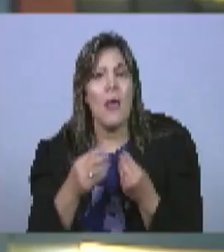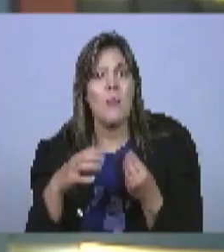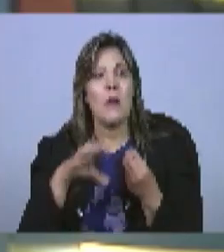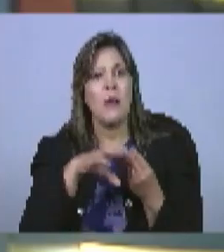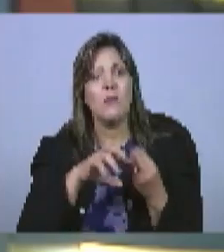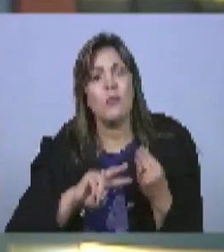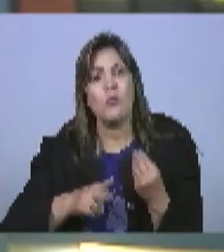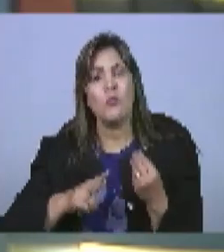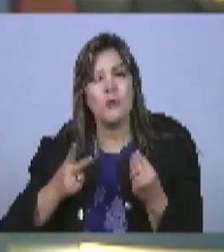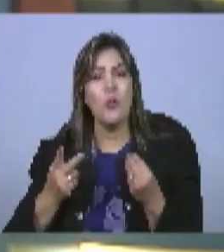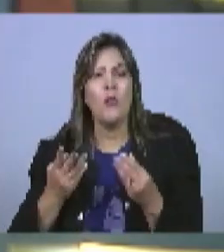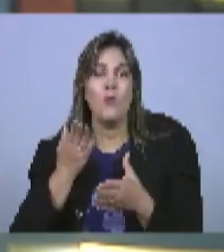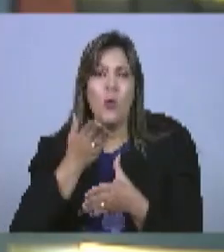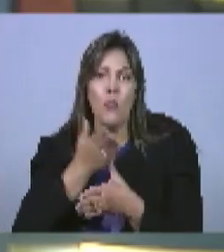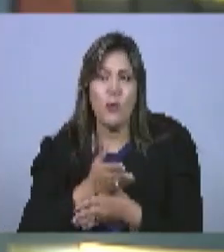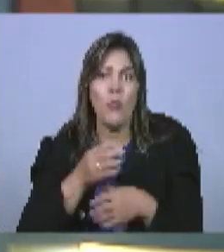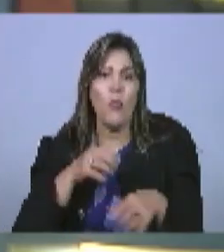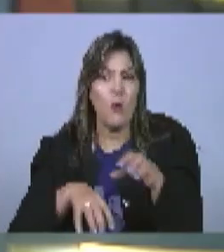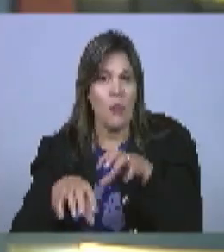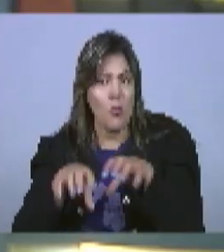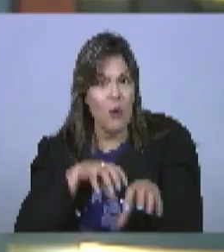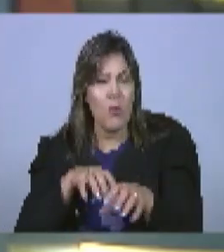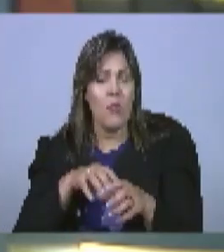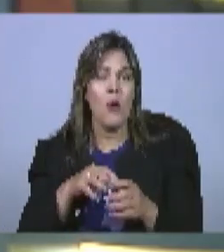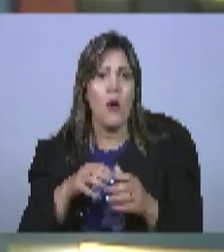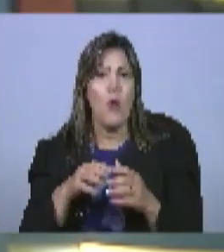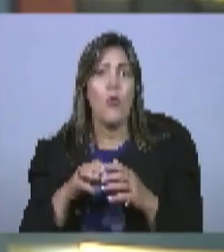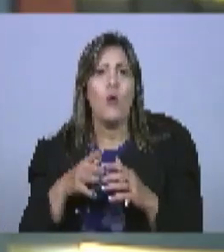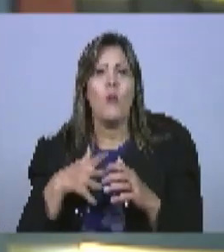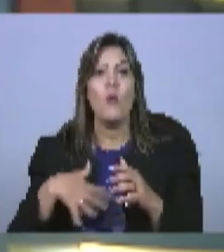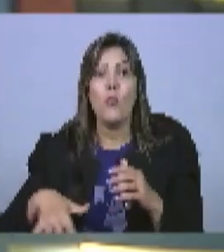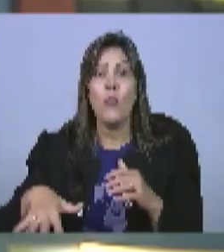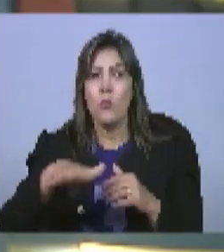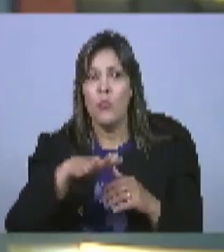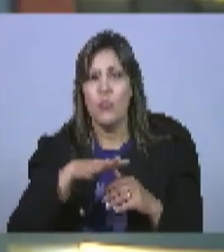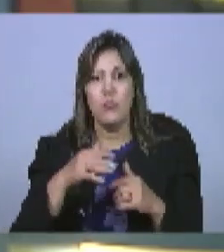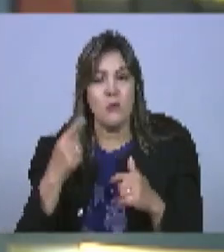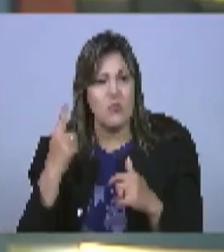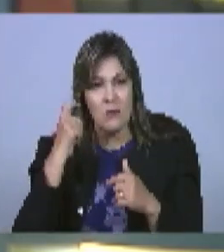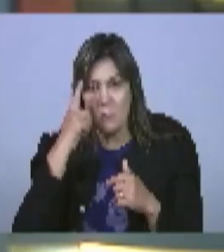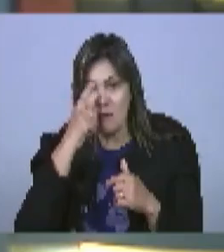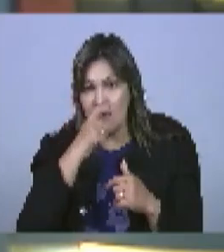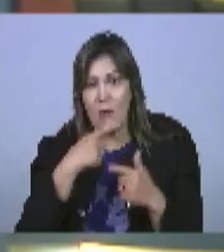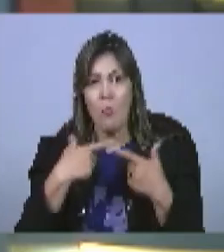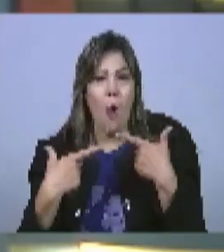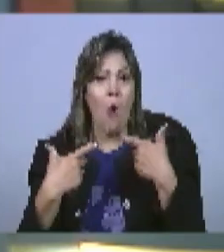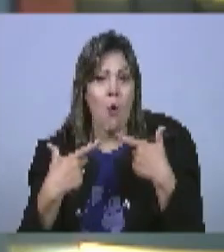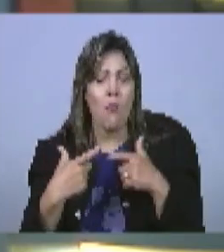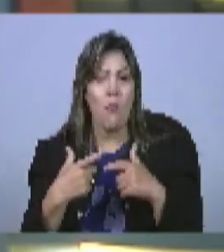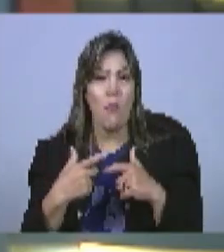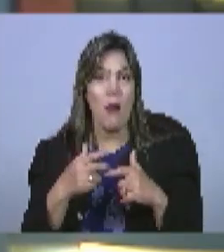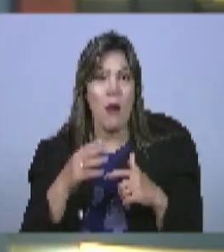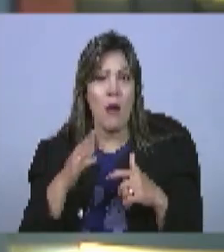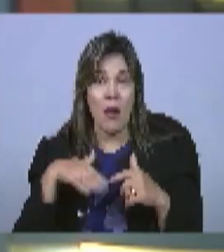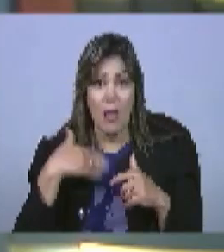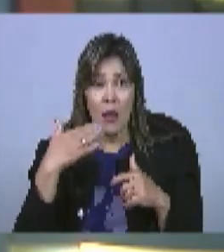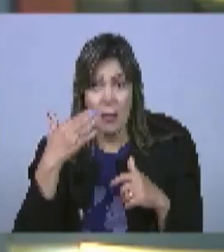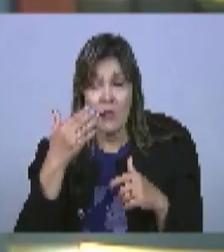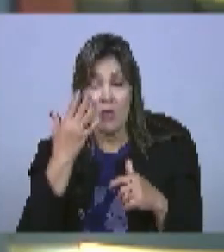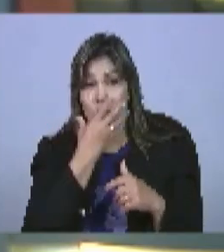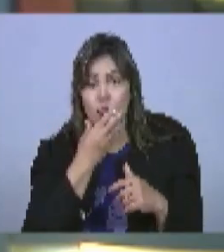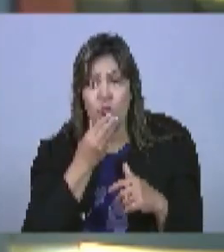مختلفه ودخول ايران على الخط وسخونه الاوضاع في المنطقه ادى الى تواري